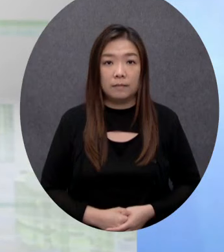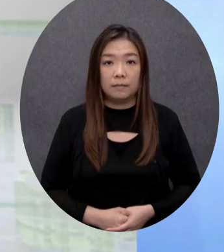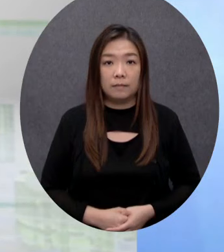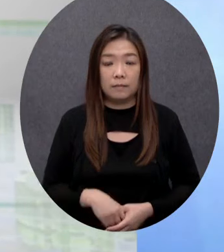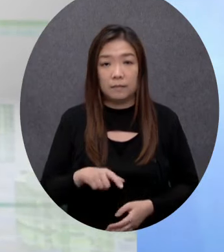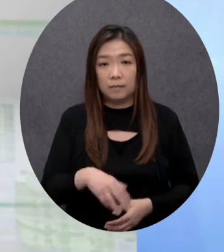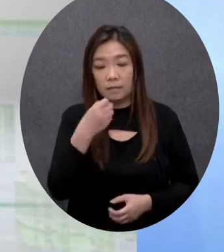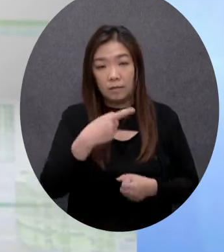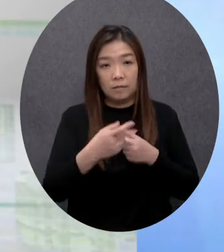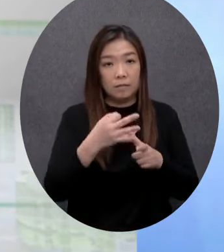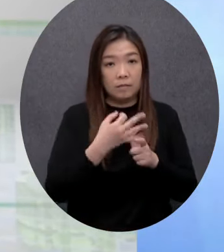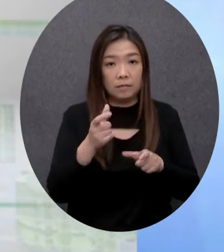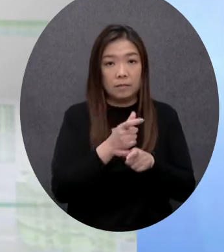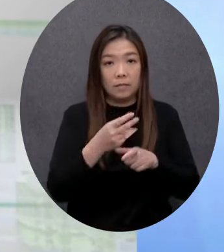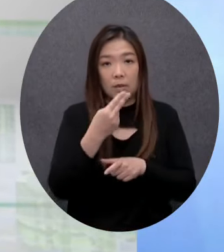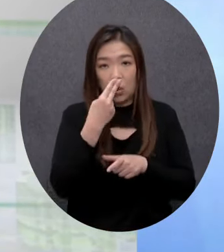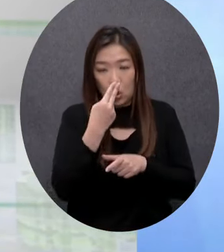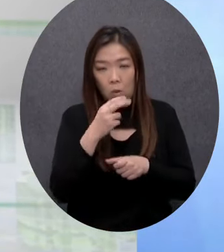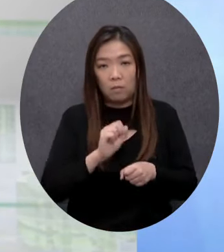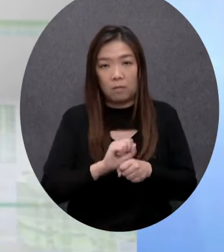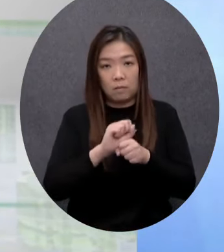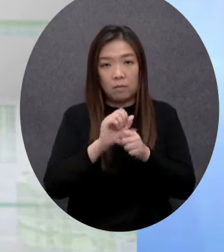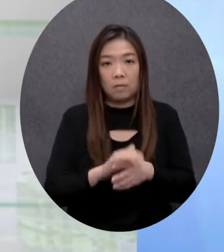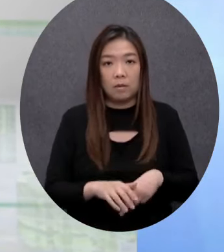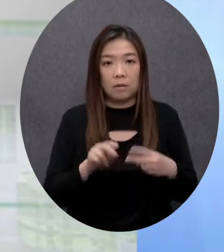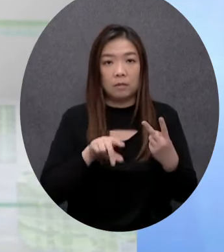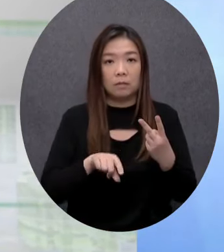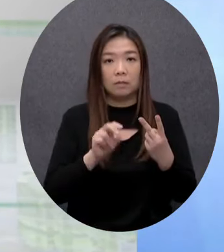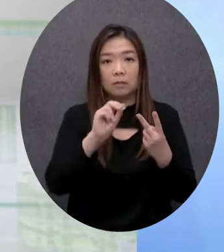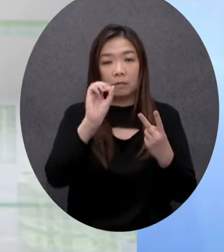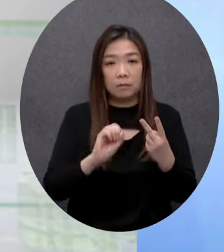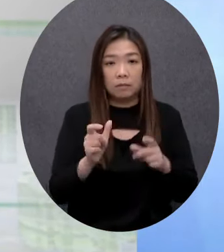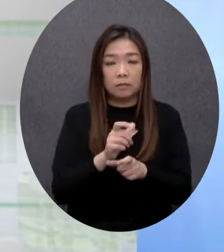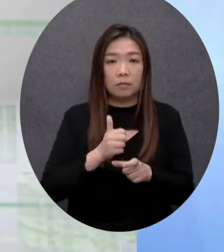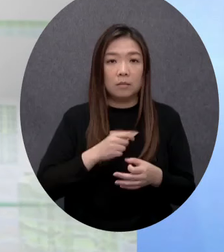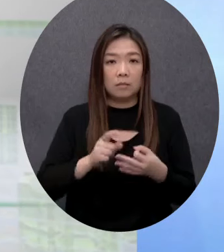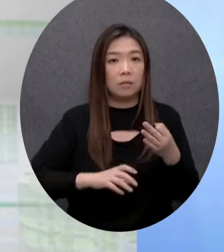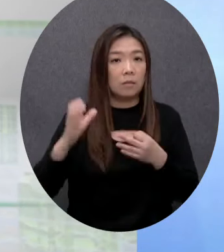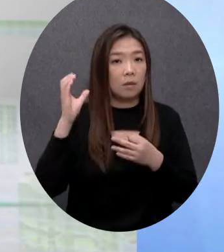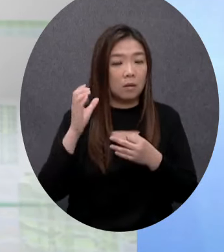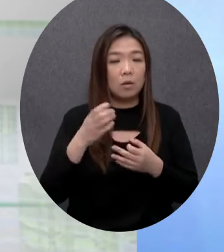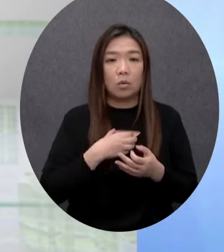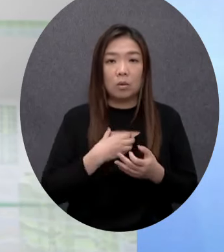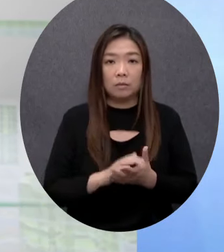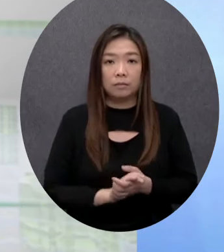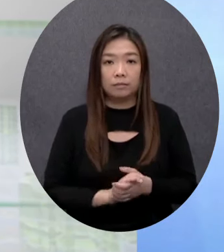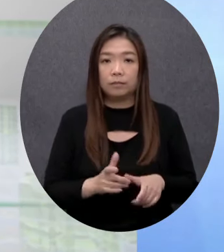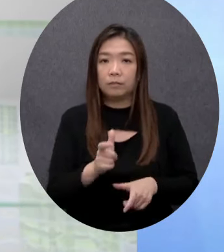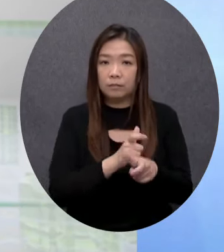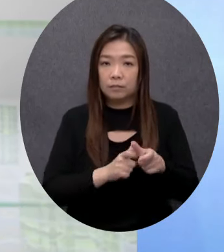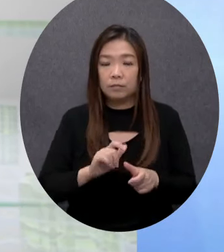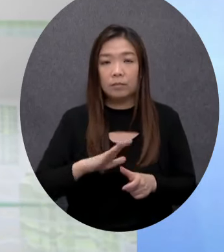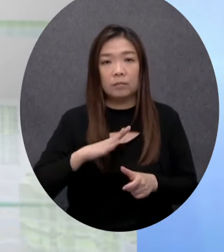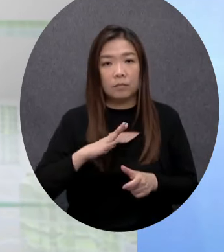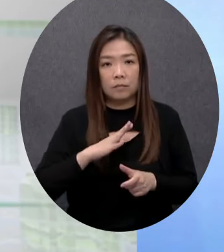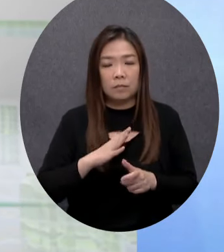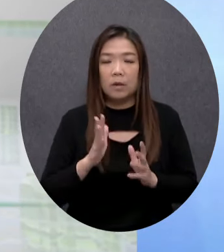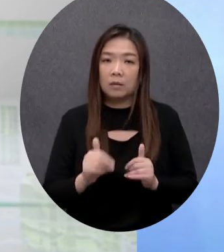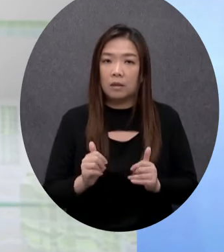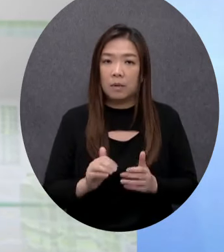本港第一季經濟預估增長2.7%，財政司司長陳茂波認為市場反應比較正